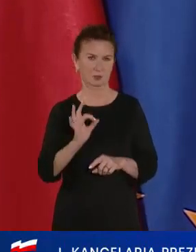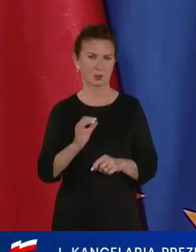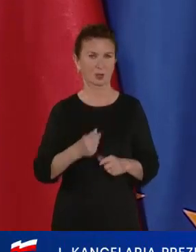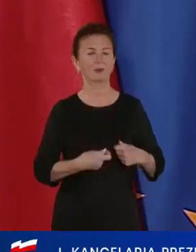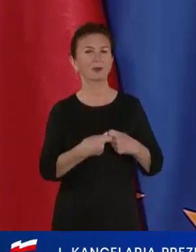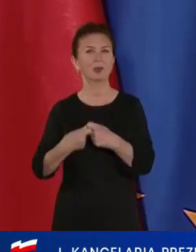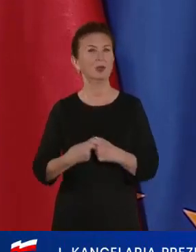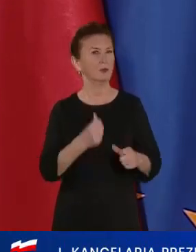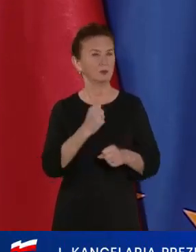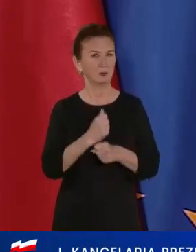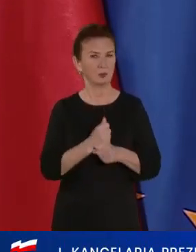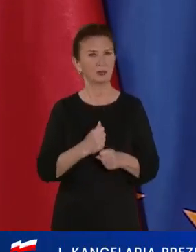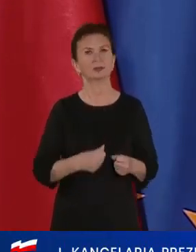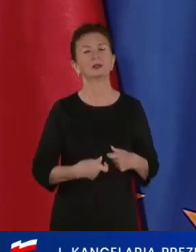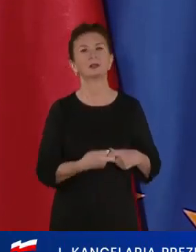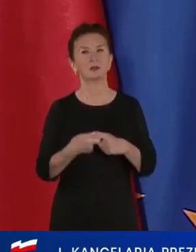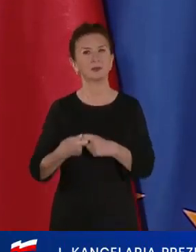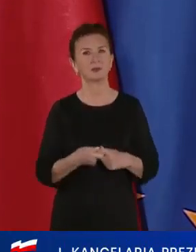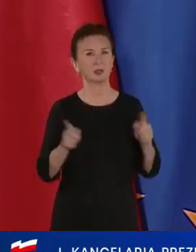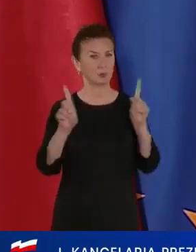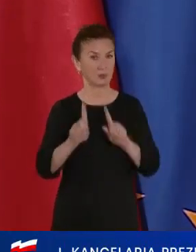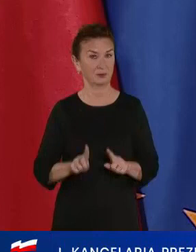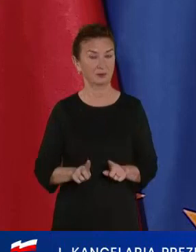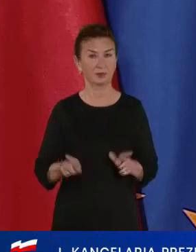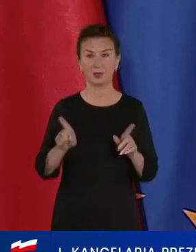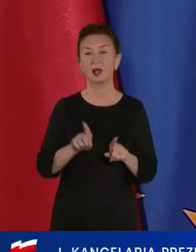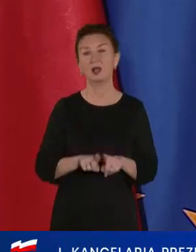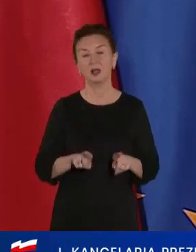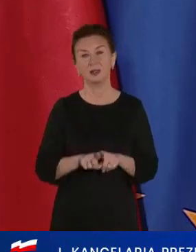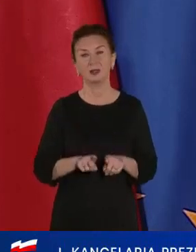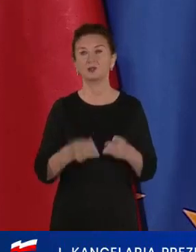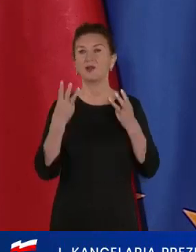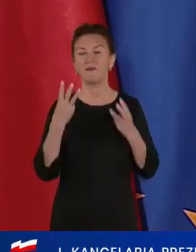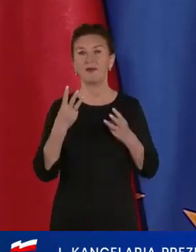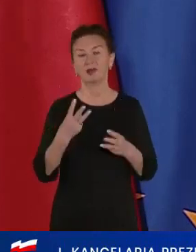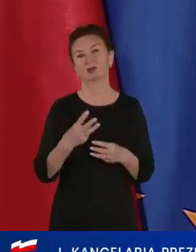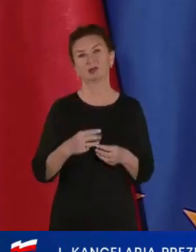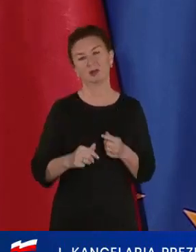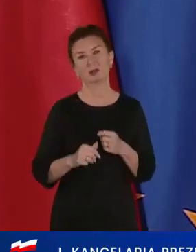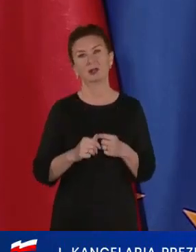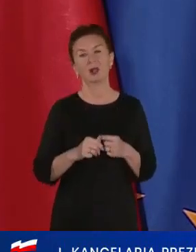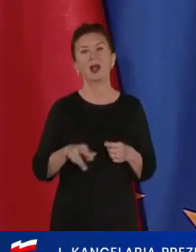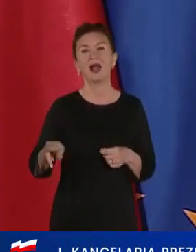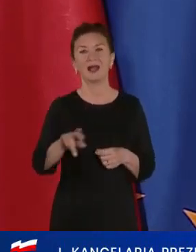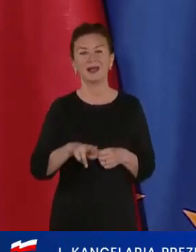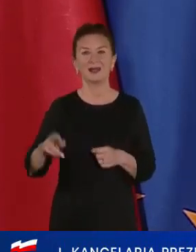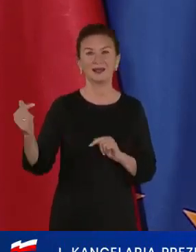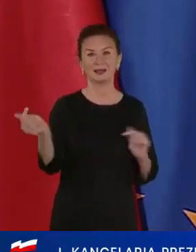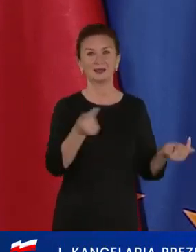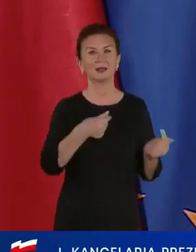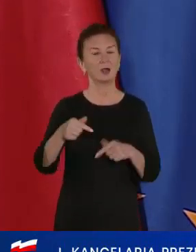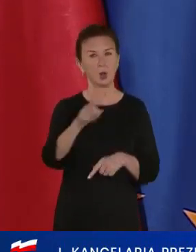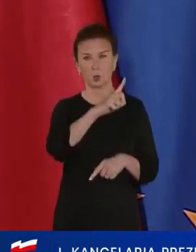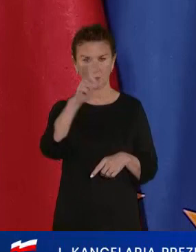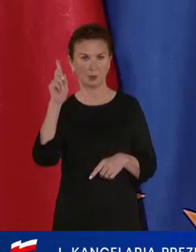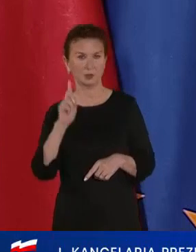zawodowymi, bardzo ważna, aktywna rola Rady Dialogu Społecznego. To wszystko,